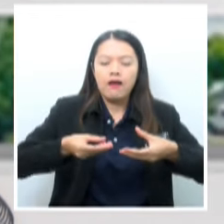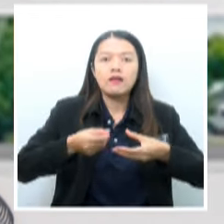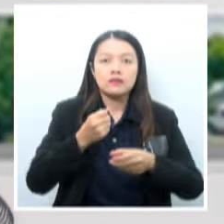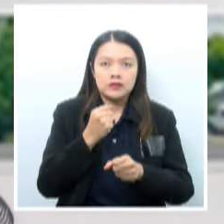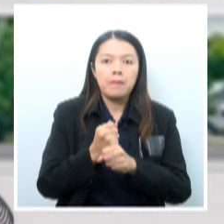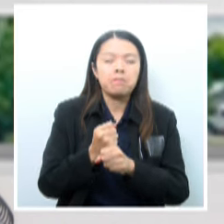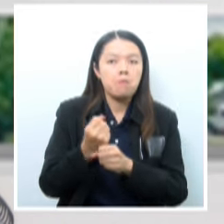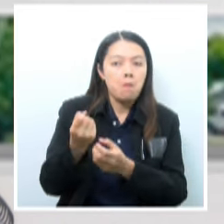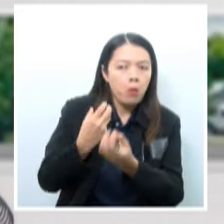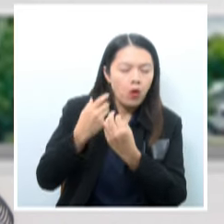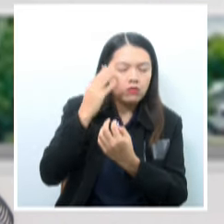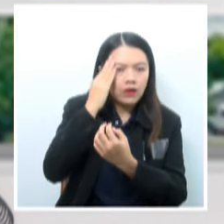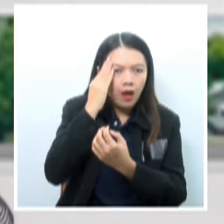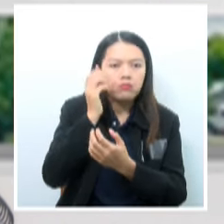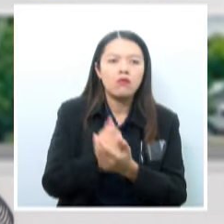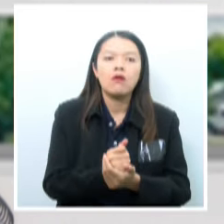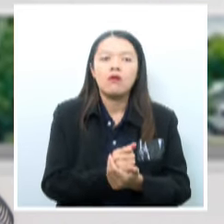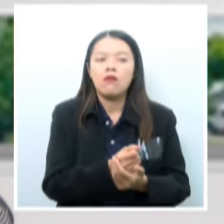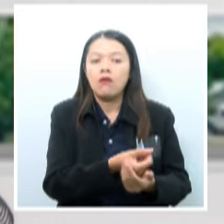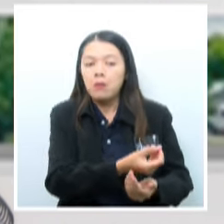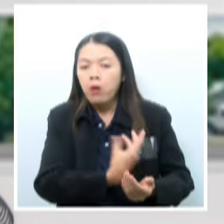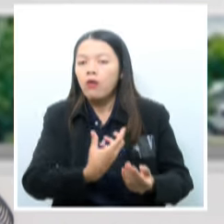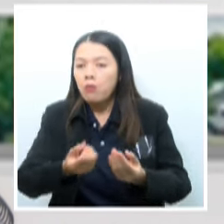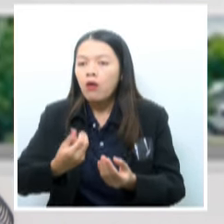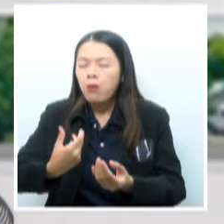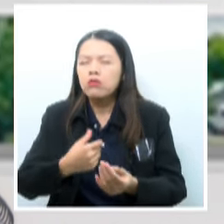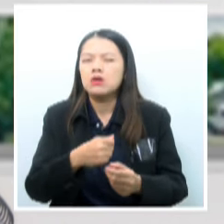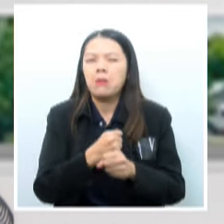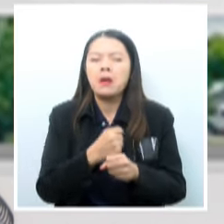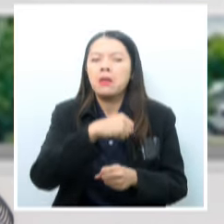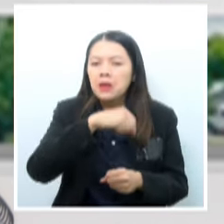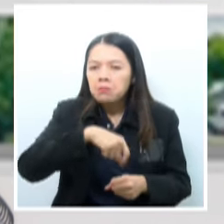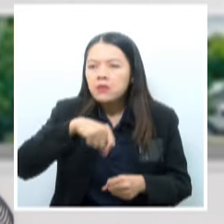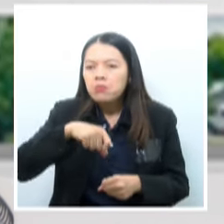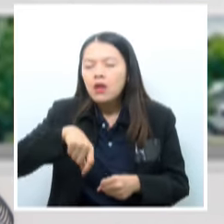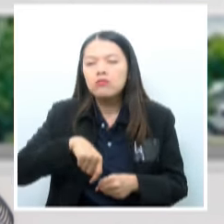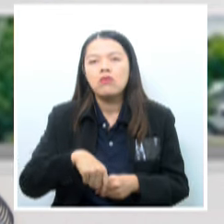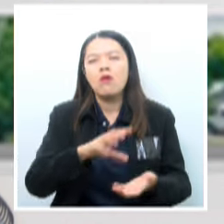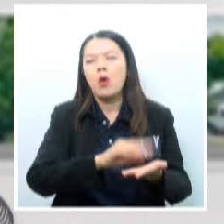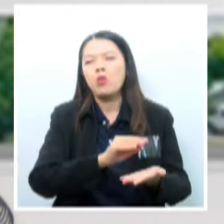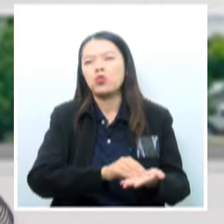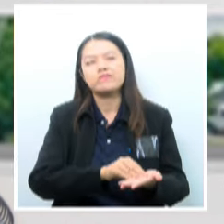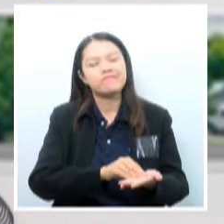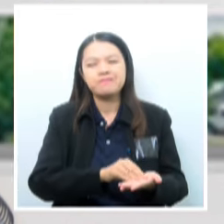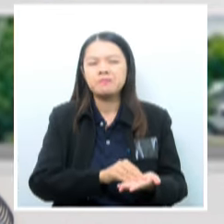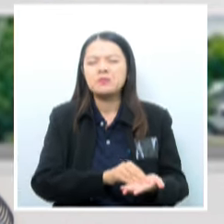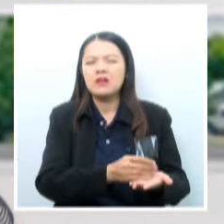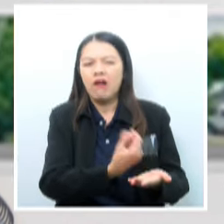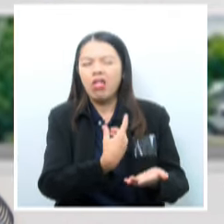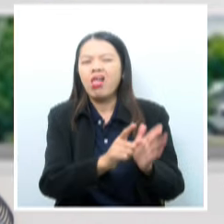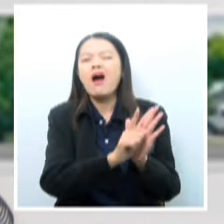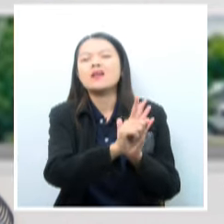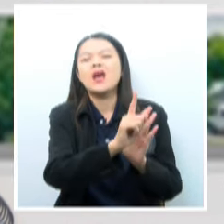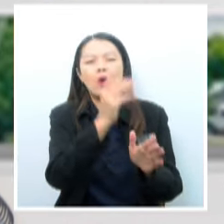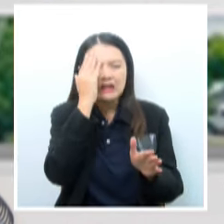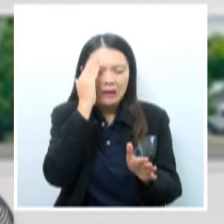ทีนี้พอรายงานต่างคนต่างรายงานเนี่ยก็เกิดความซ้ำซ้อนแล้วก็บางเรื่องเป็นข้อมูลที่รายงานครั้งเดียวแล้วมาใช้ได้หล